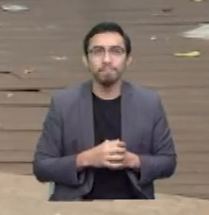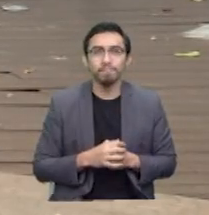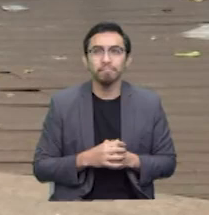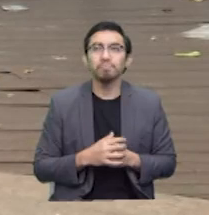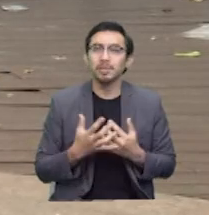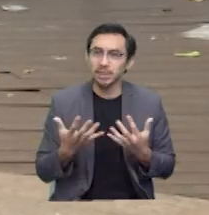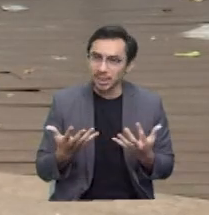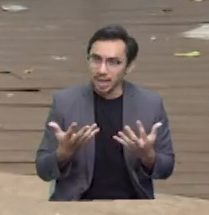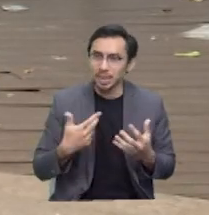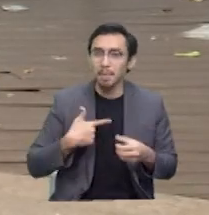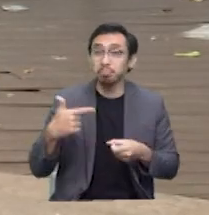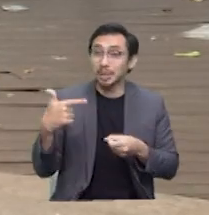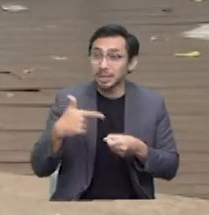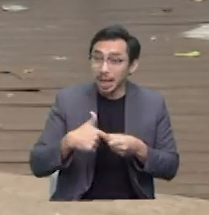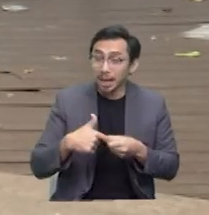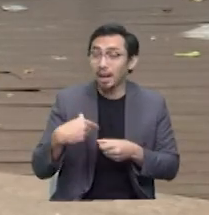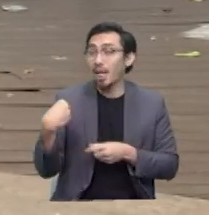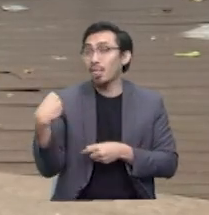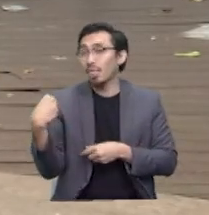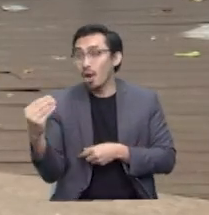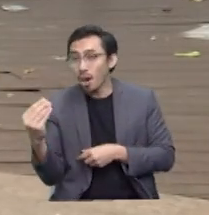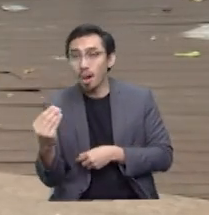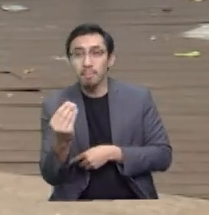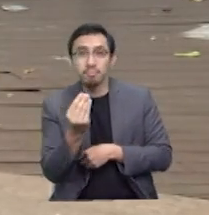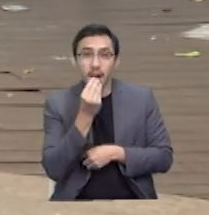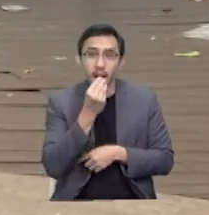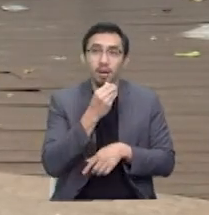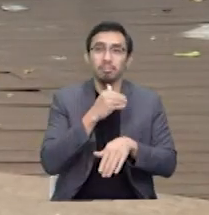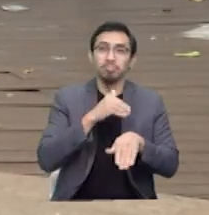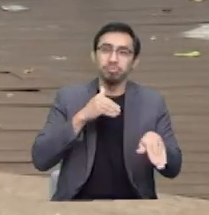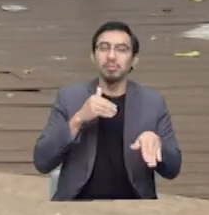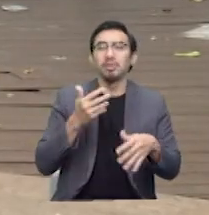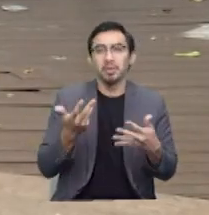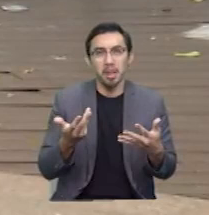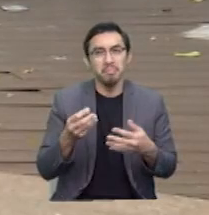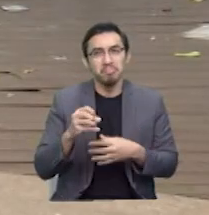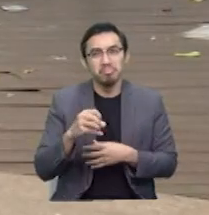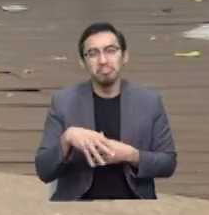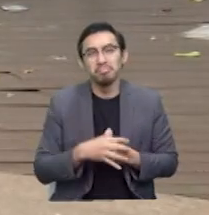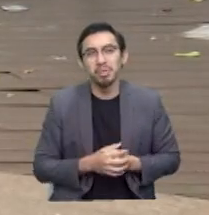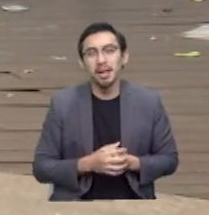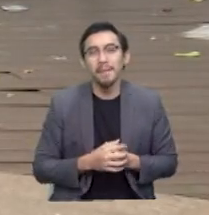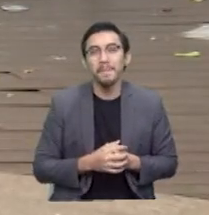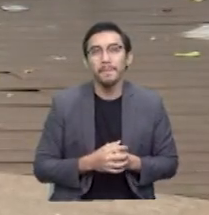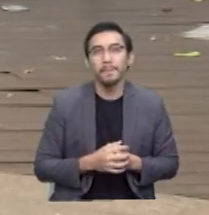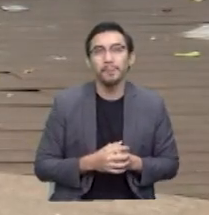bensin, tol, sama makan di sana selama liburan gitu. Kalau tabungan khusus nggak ada, jadi pakai uang yang ada